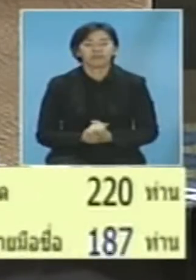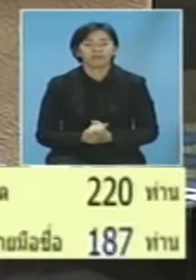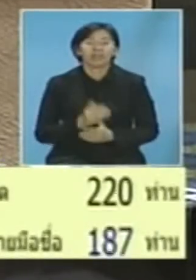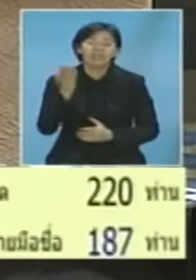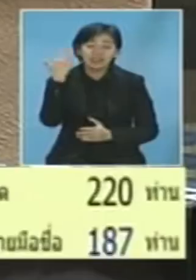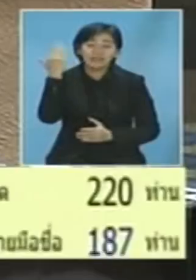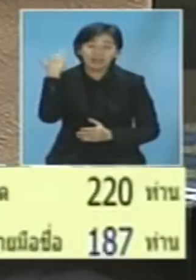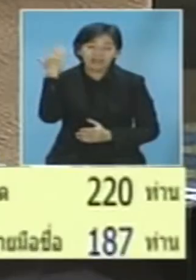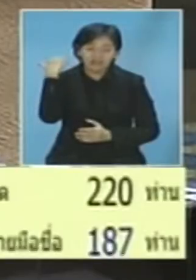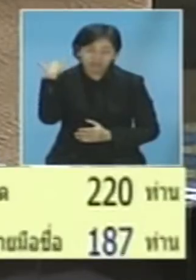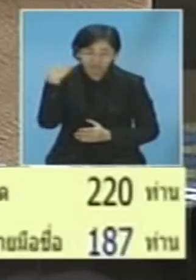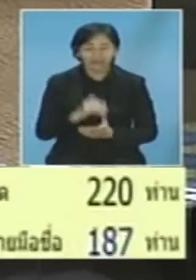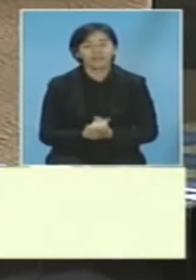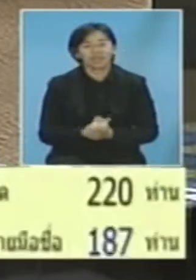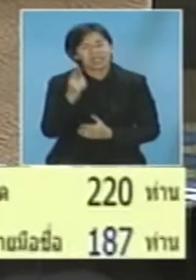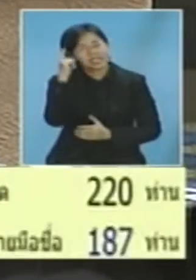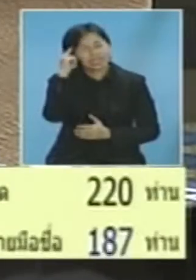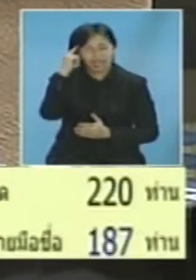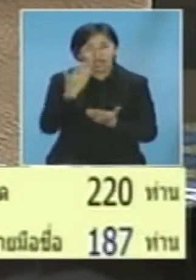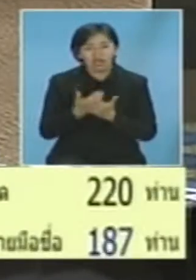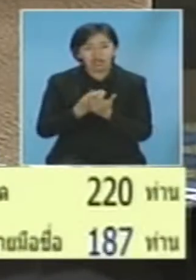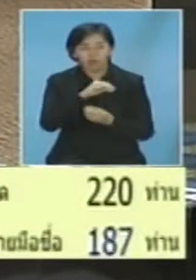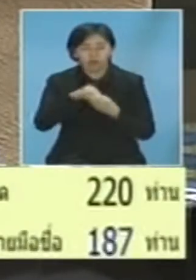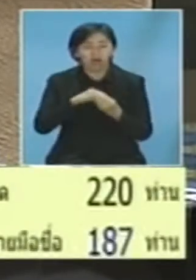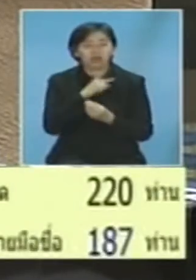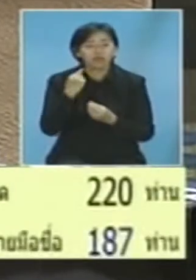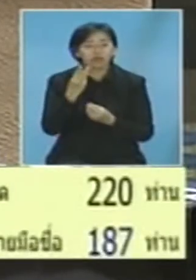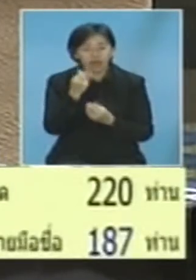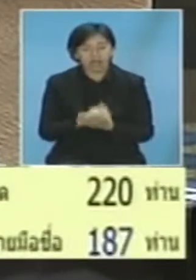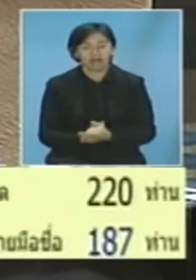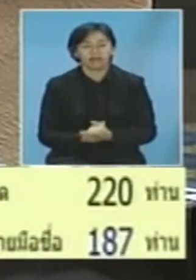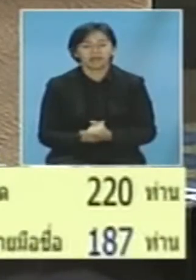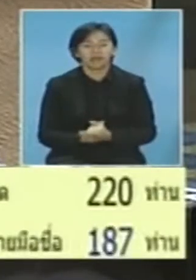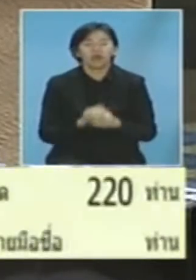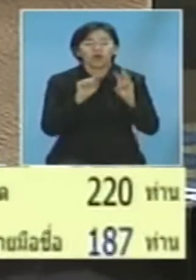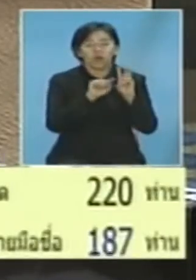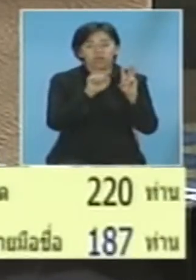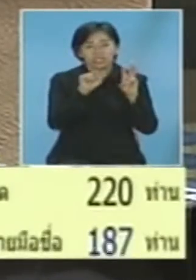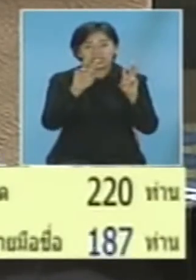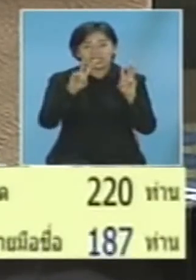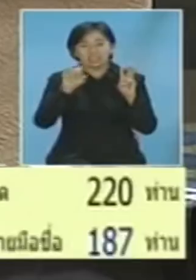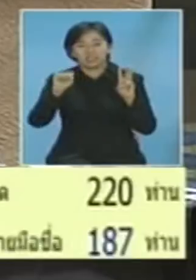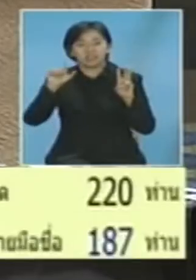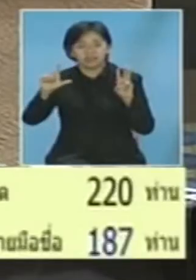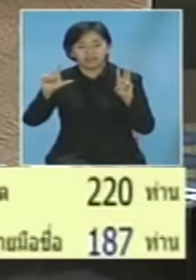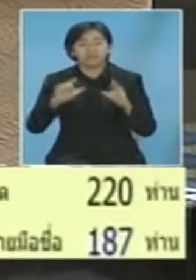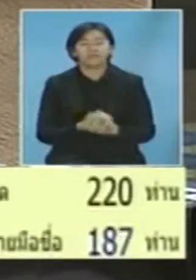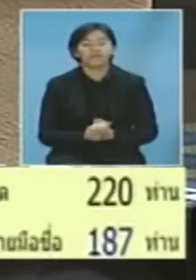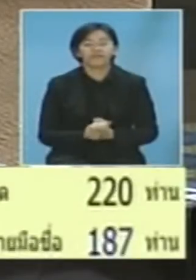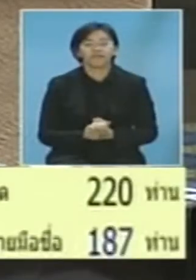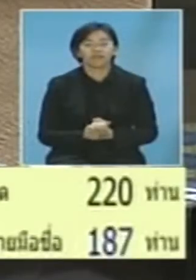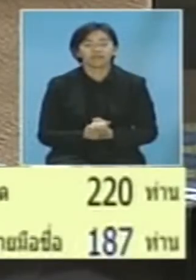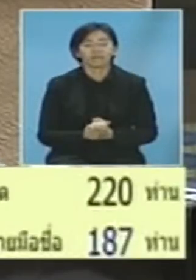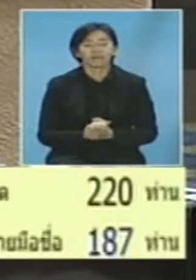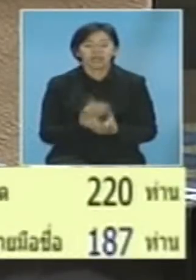ที่ผ่านมาคาดว่าจะมีผลขาดทุนสูงถึง6ถึง7แสนล้านบาท สุดท้ายแล้วต้อง